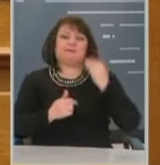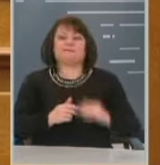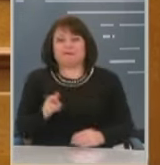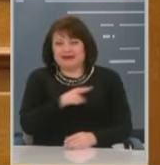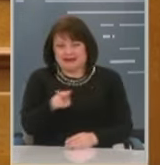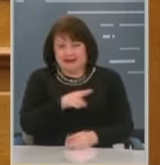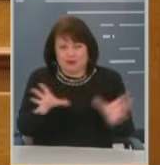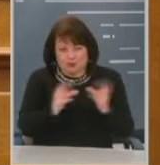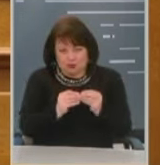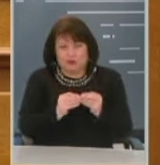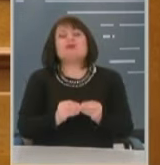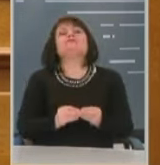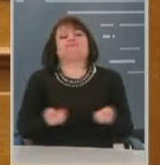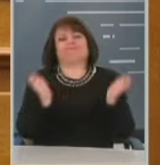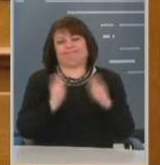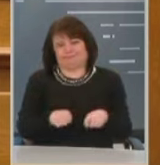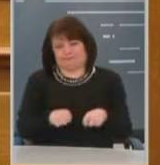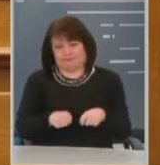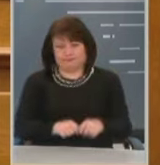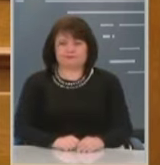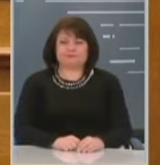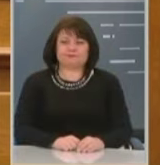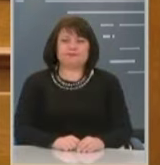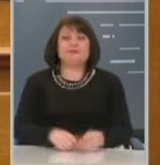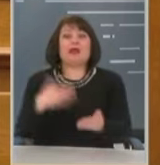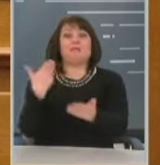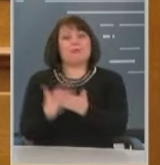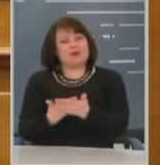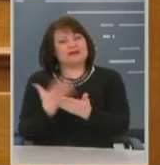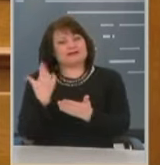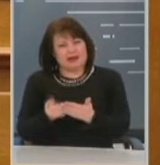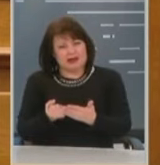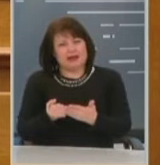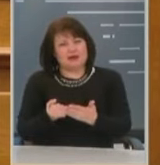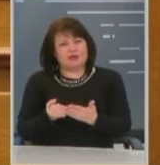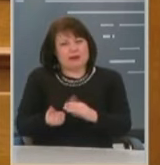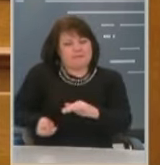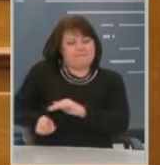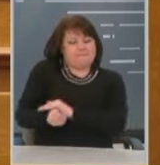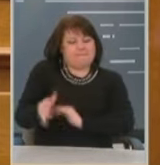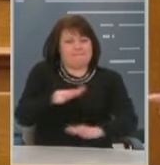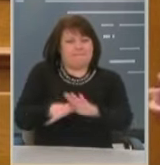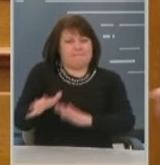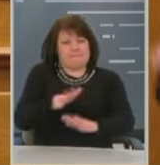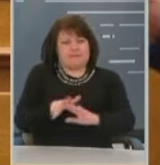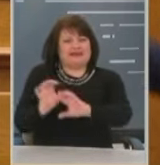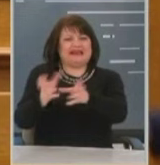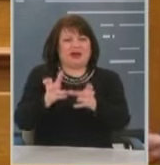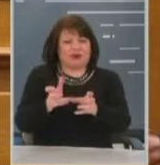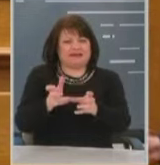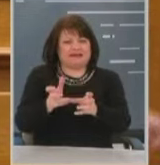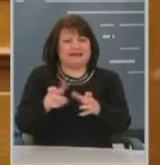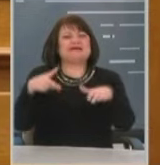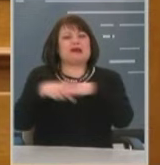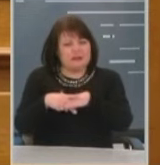δυο μαζί δεν μπορούν να συμβαίνουν. Δηλαδή, και απεδείχθη ότι έχουμε έκνομε συναλλαγές και σχέσεις των μέσων ενημέρωσης με